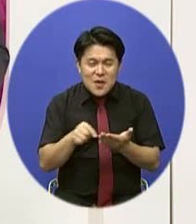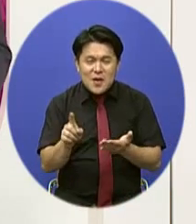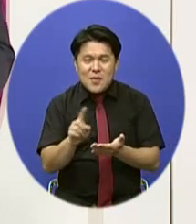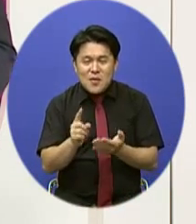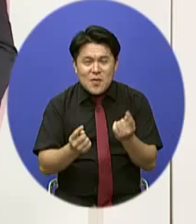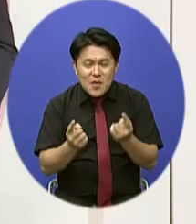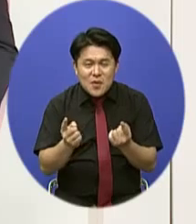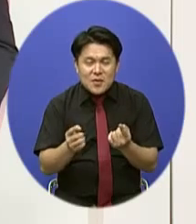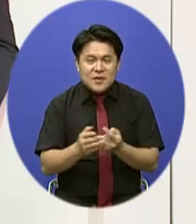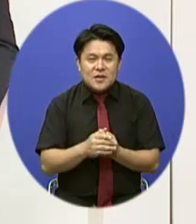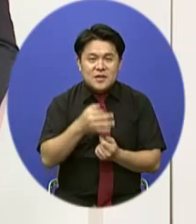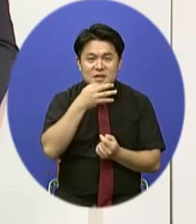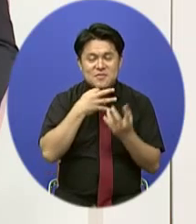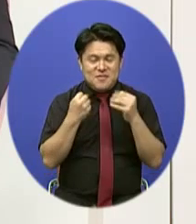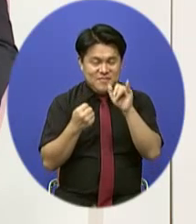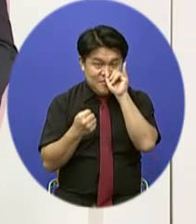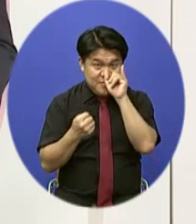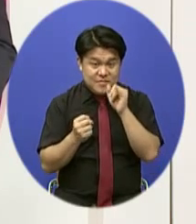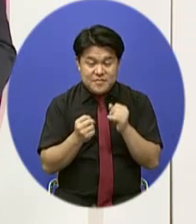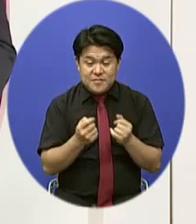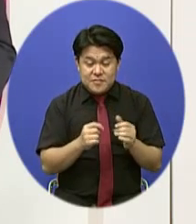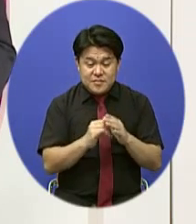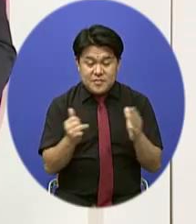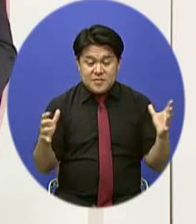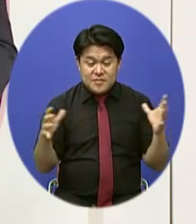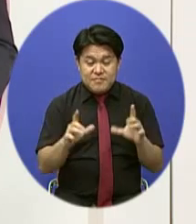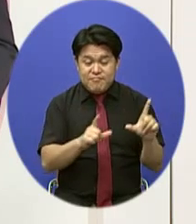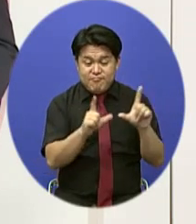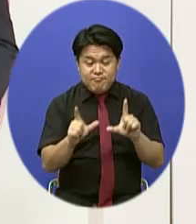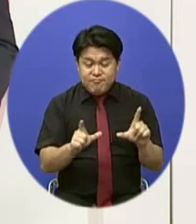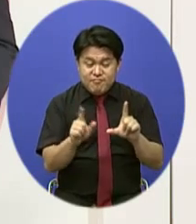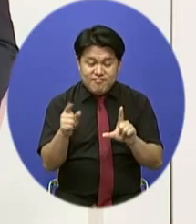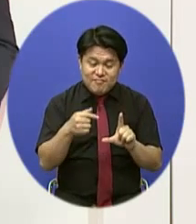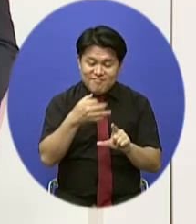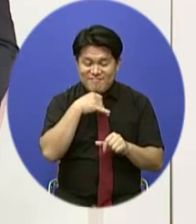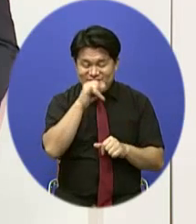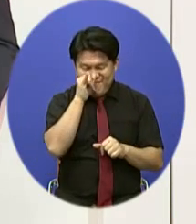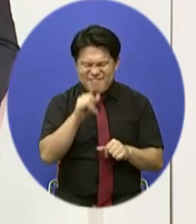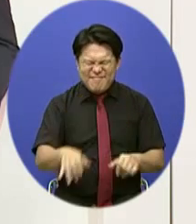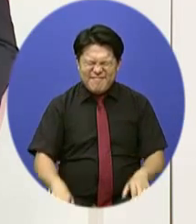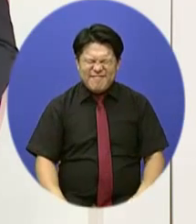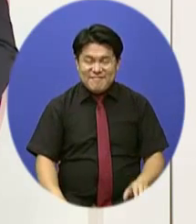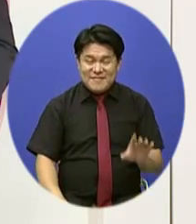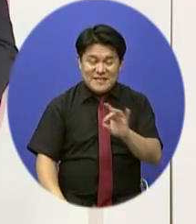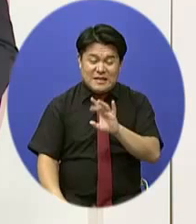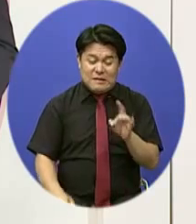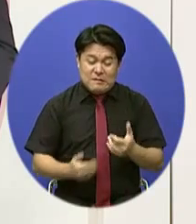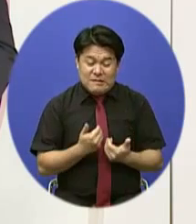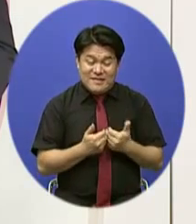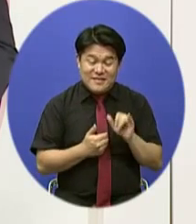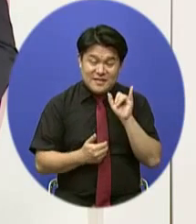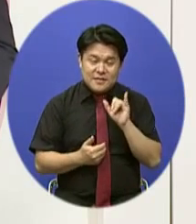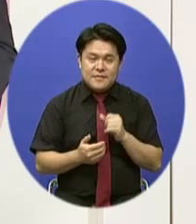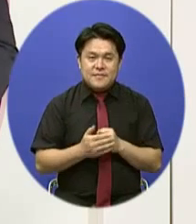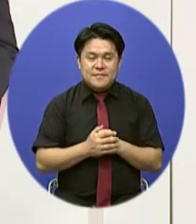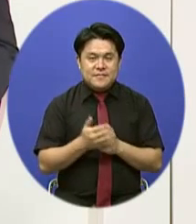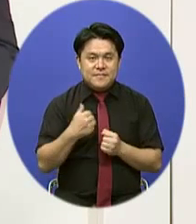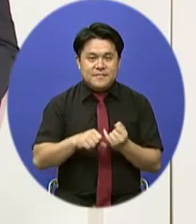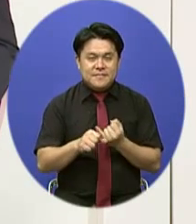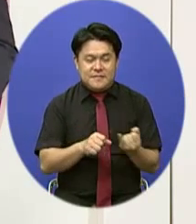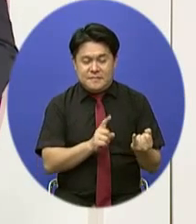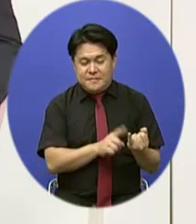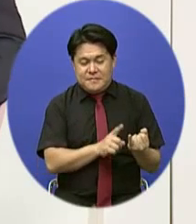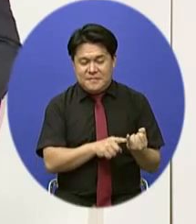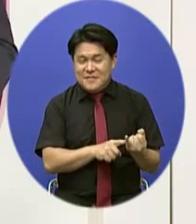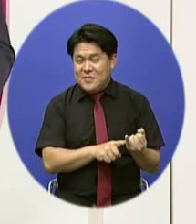또 살짝 살다 보면은 네. 조금 더 좀 뭐 또 그런 사람도 있고 그래요. 근데 우리 밑에 이제 며느리 때는 좀 아마도 힘들